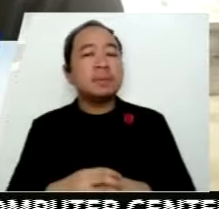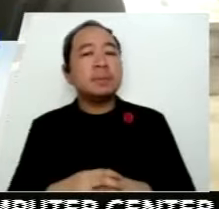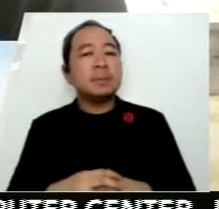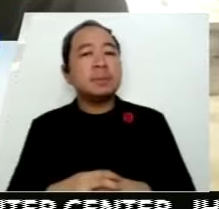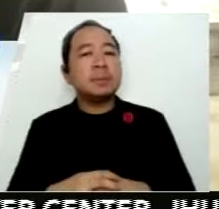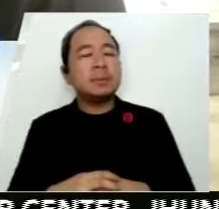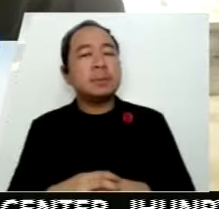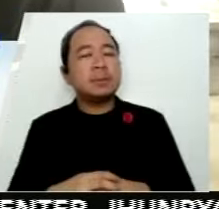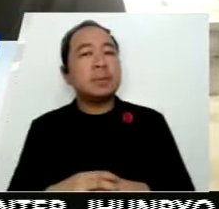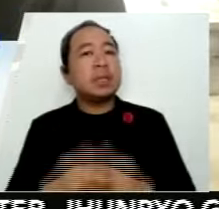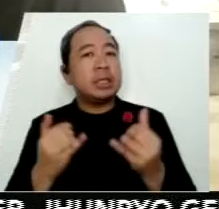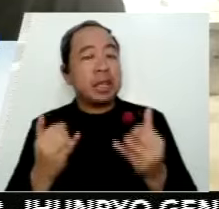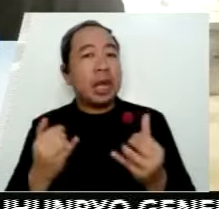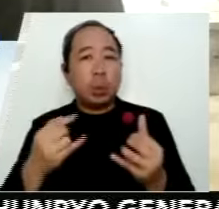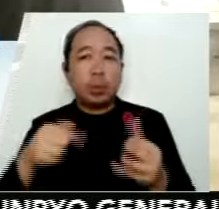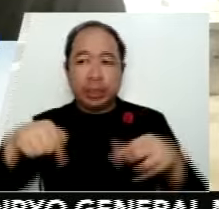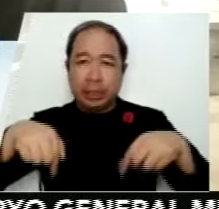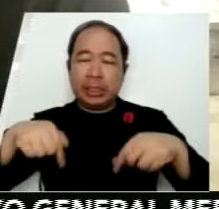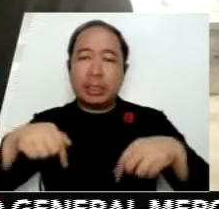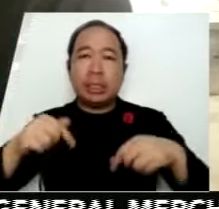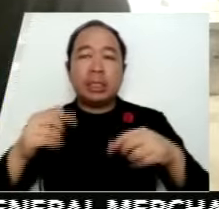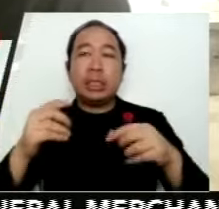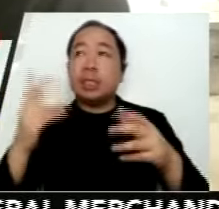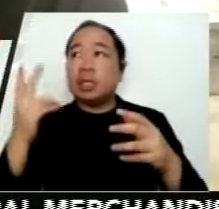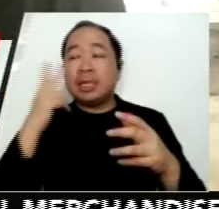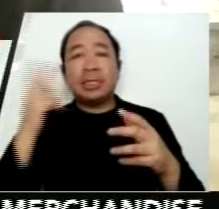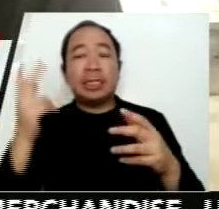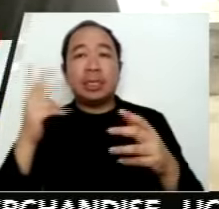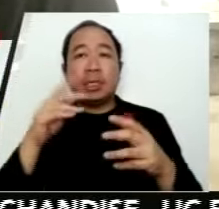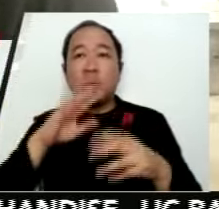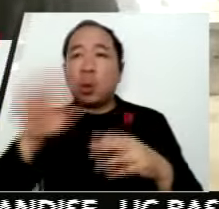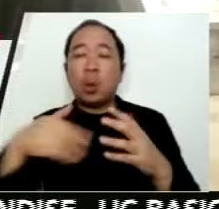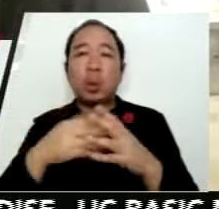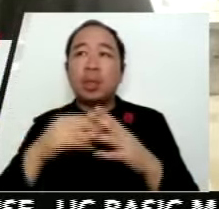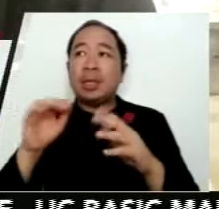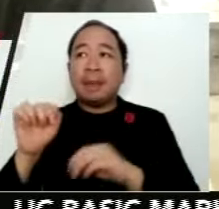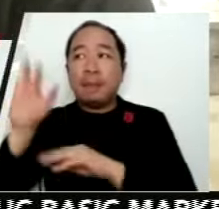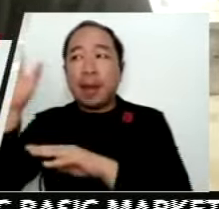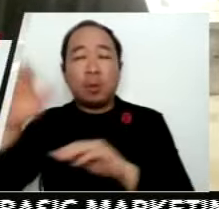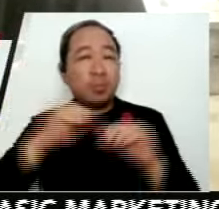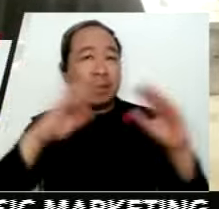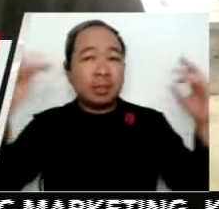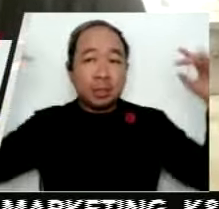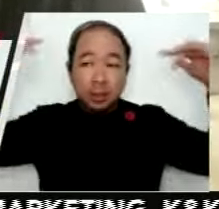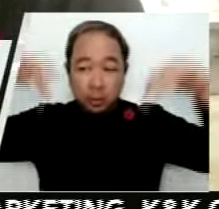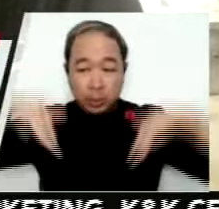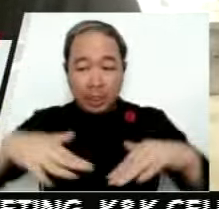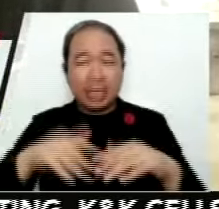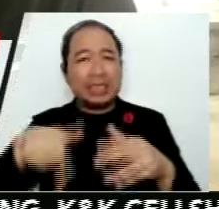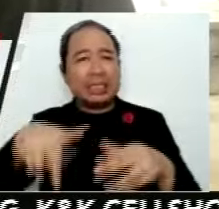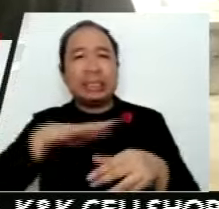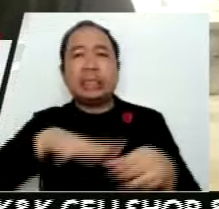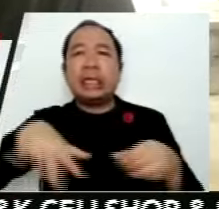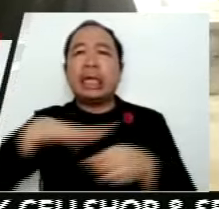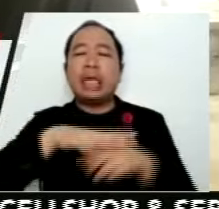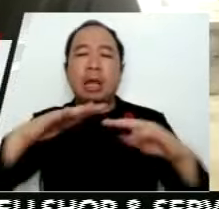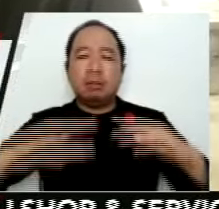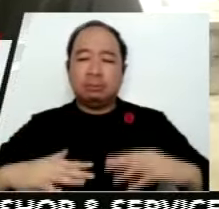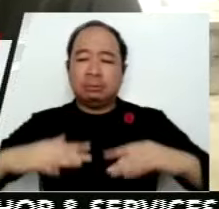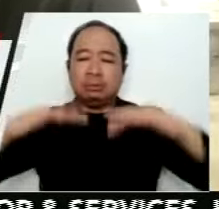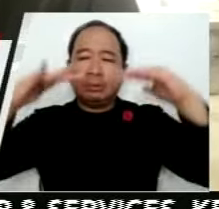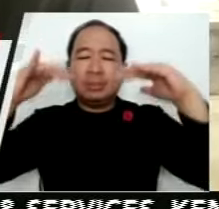po ng lahat ng tubig na nanggagaling sa bulubundokin ng bukid nun. Pero uulan sa bahagi ng bukid nun